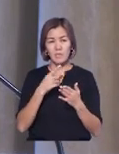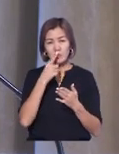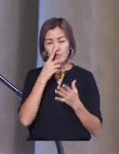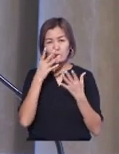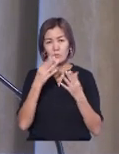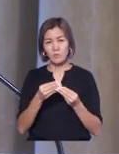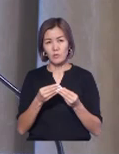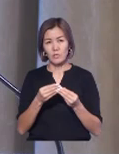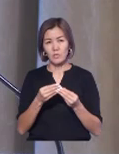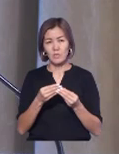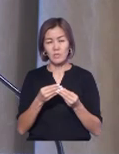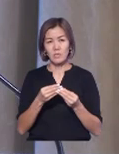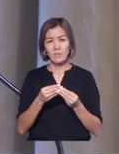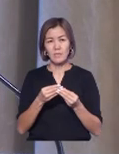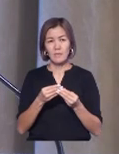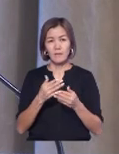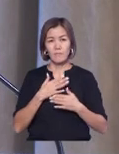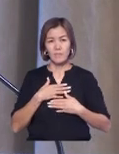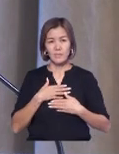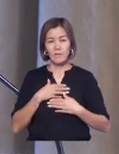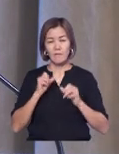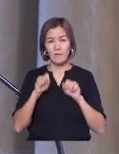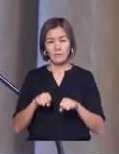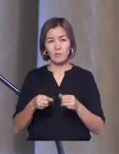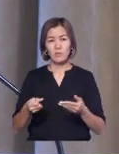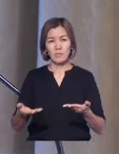жолын қазір қарастырып, бізге мүмкіндік